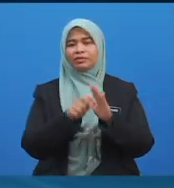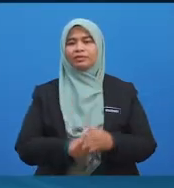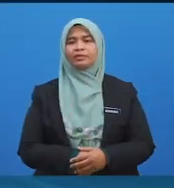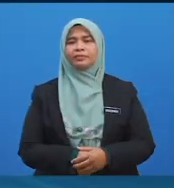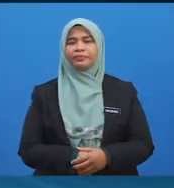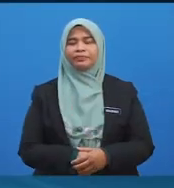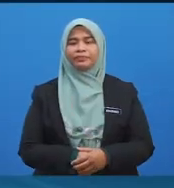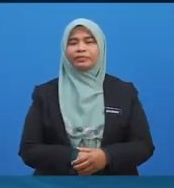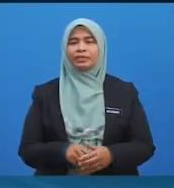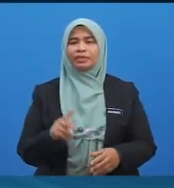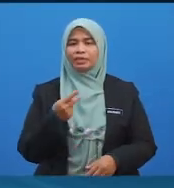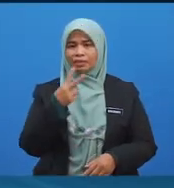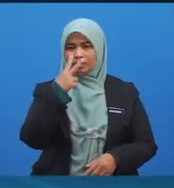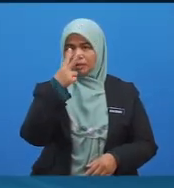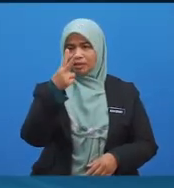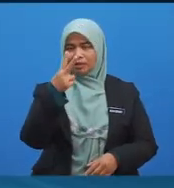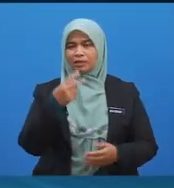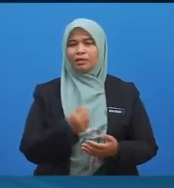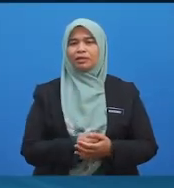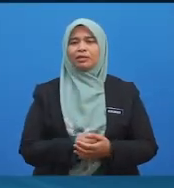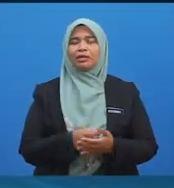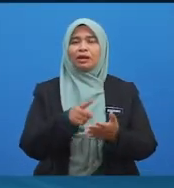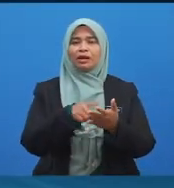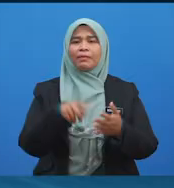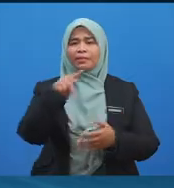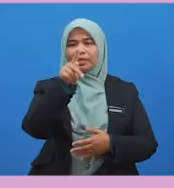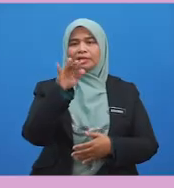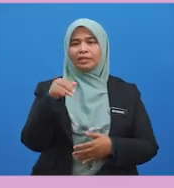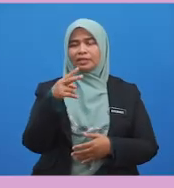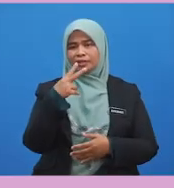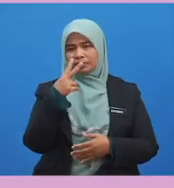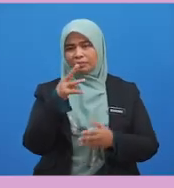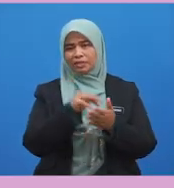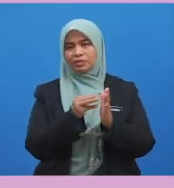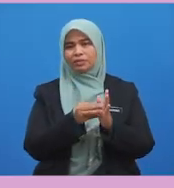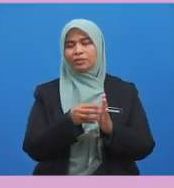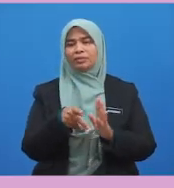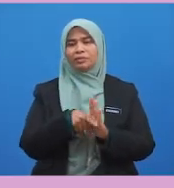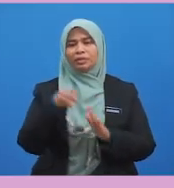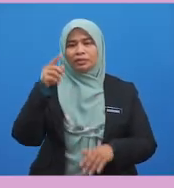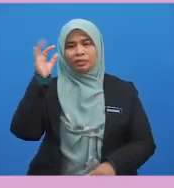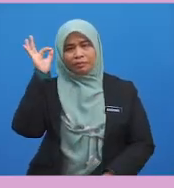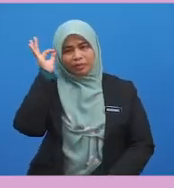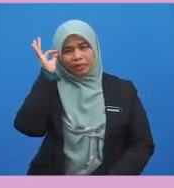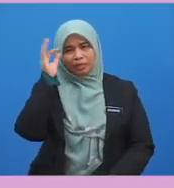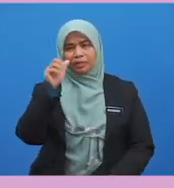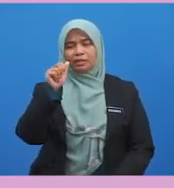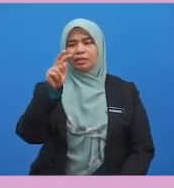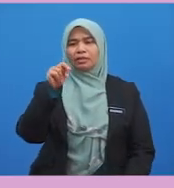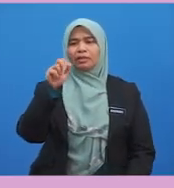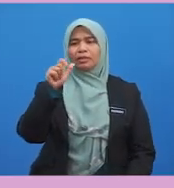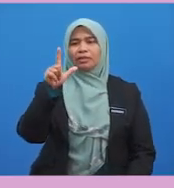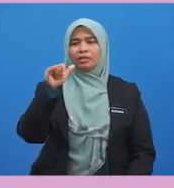Sekarang, mari kita teliti pula apakah yang dimaksudkan dengan pemikiran analitikal.